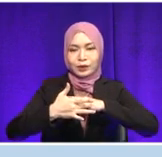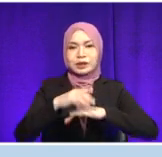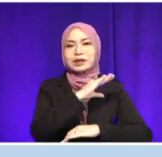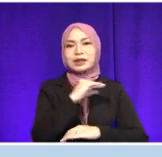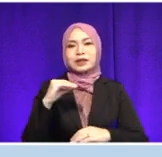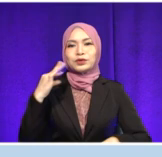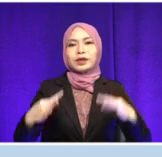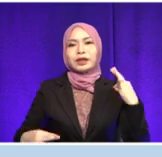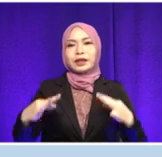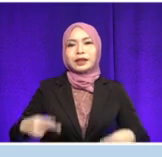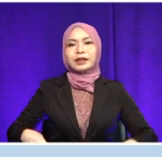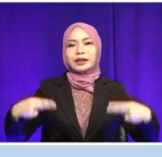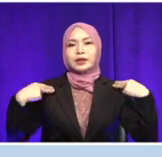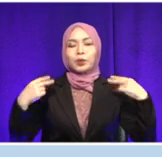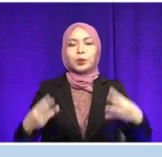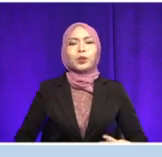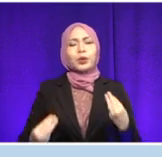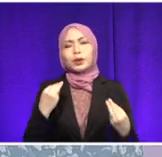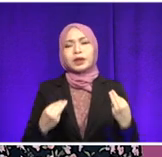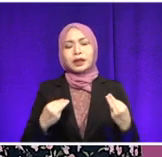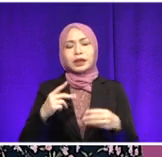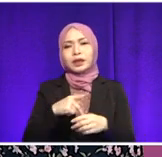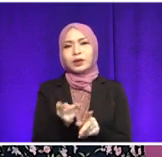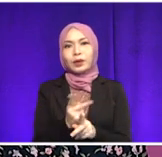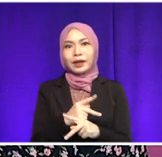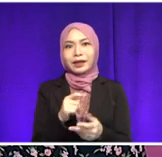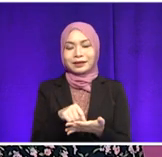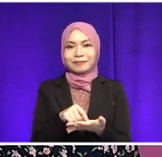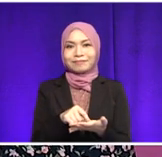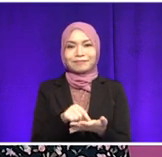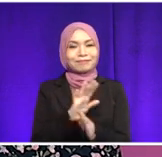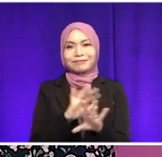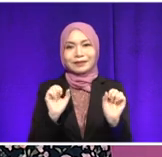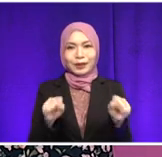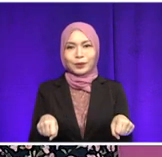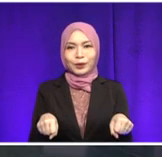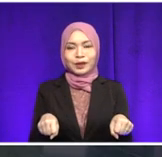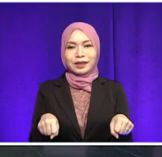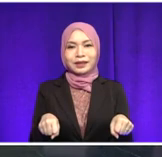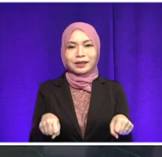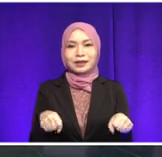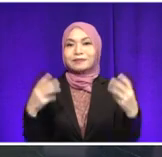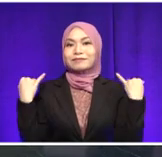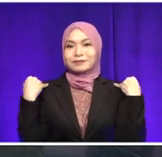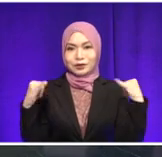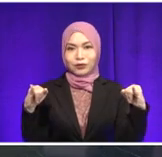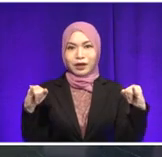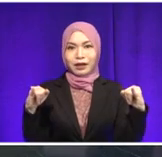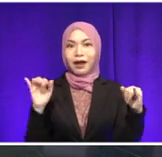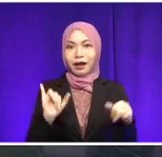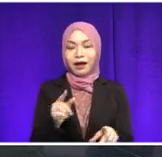hidupnya Jadi mungkin produk kita nanti tidak boleh kita harus kemudian